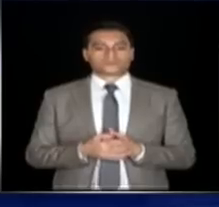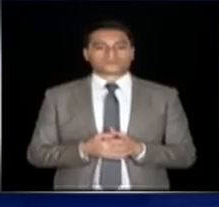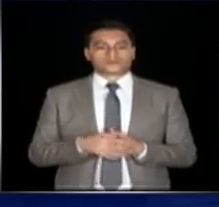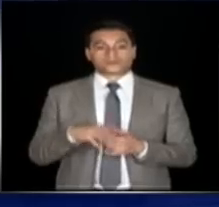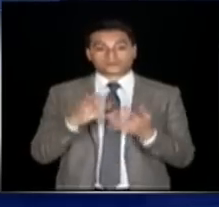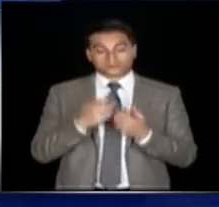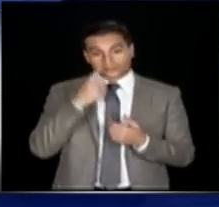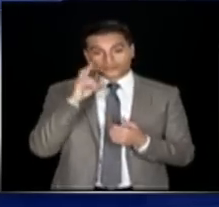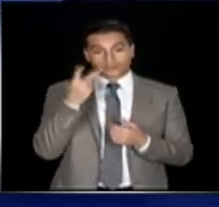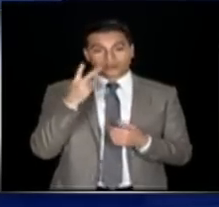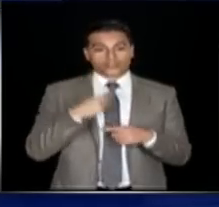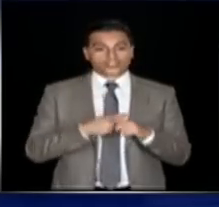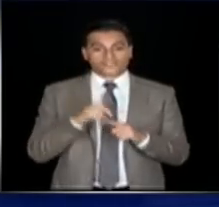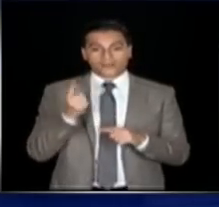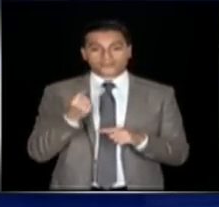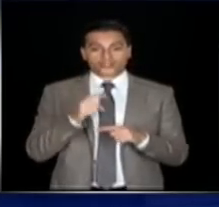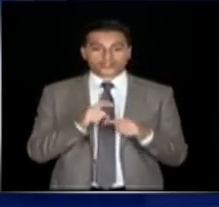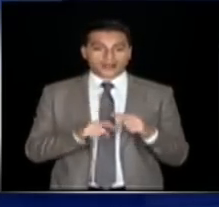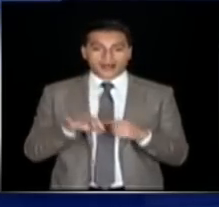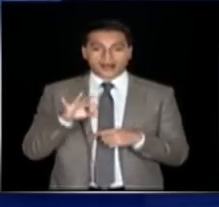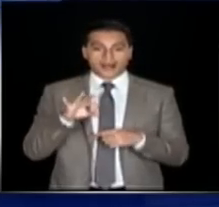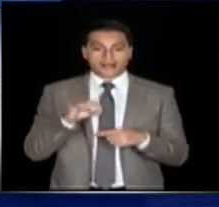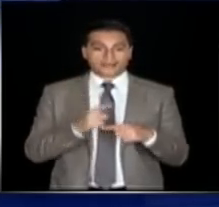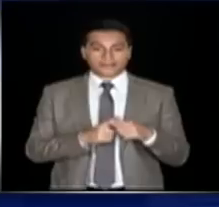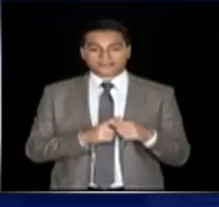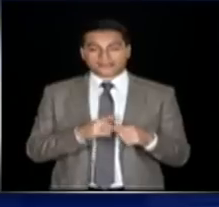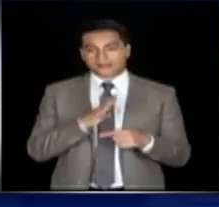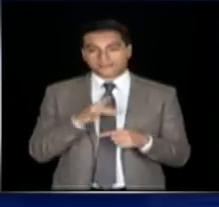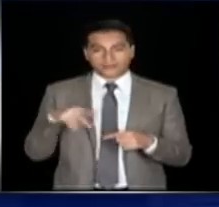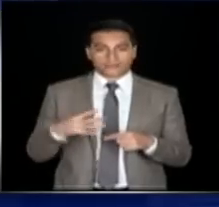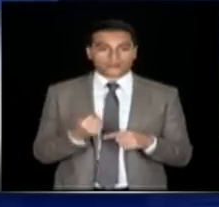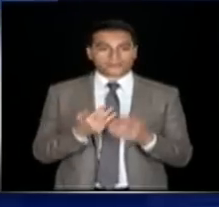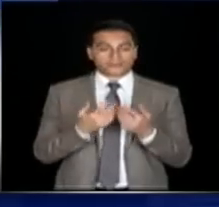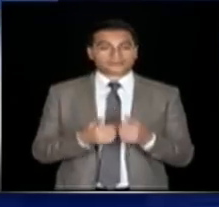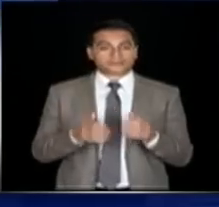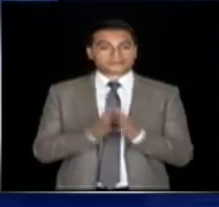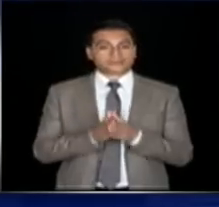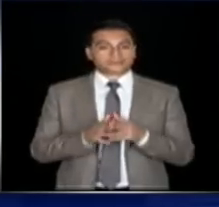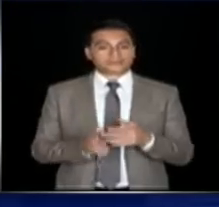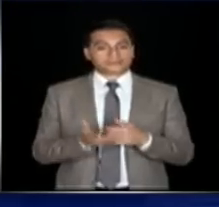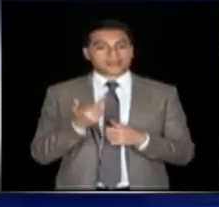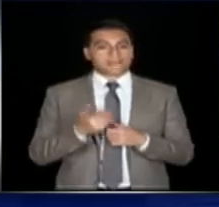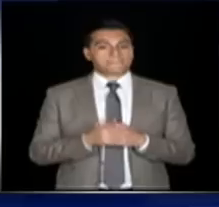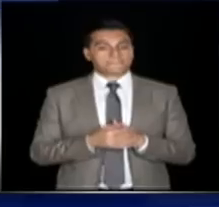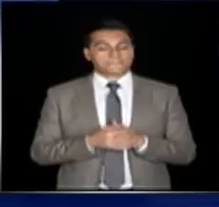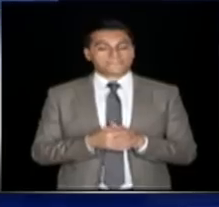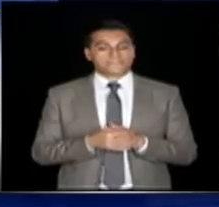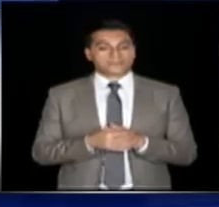حل المسألة الآتية: 17 في 15 على 3 زائد